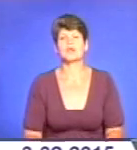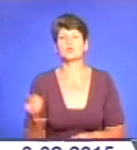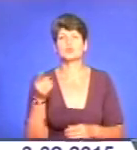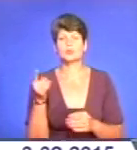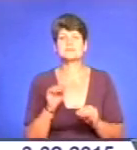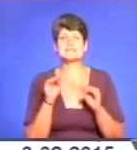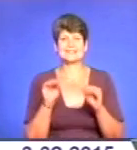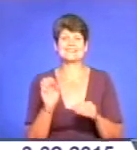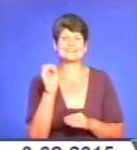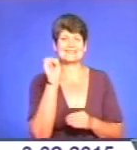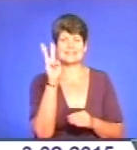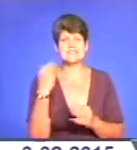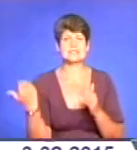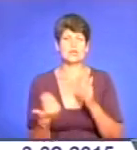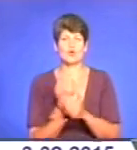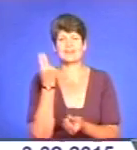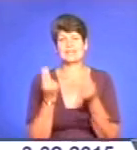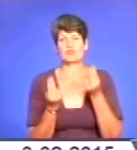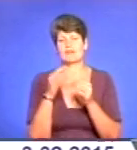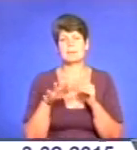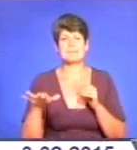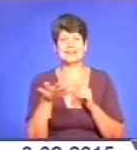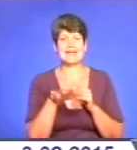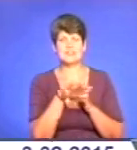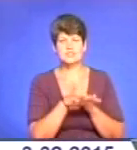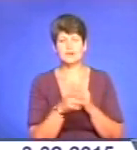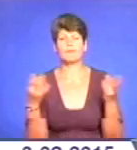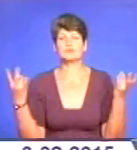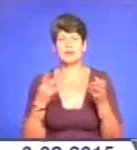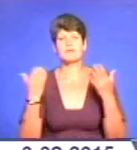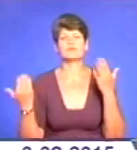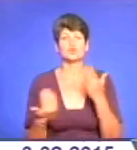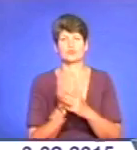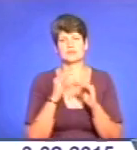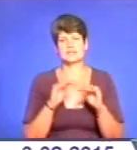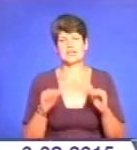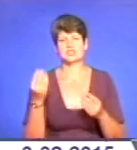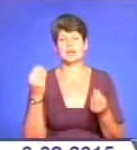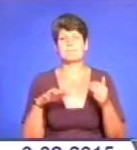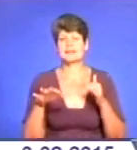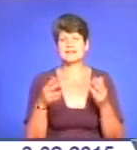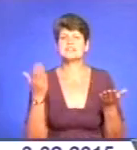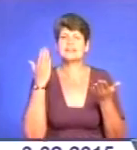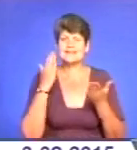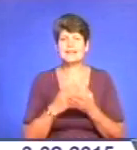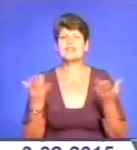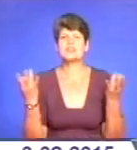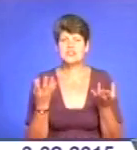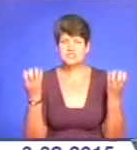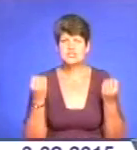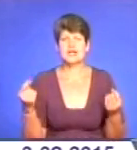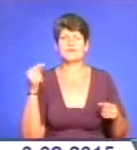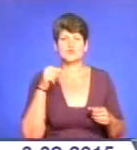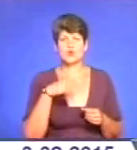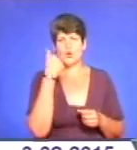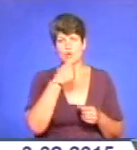Тернополі встановили 13 нових ігрових дитячих майданчиків. Адже потреба у нових дитячих майданчиках дійсно є. І ще цього року,